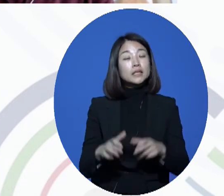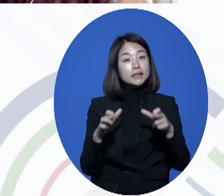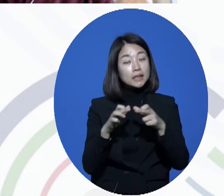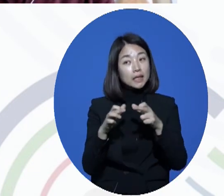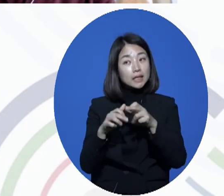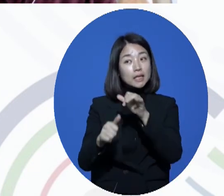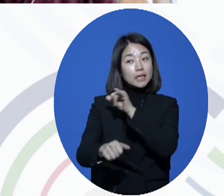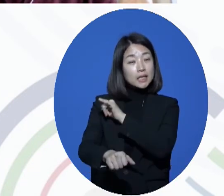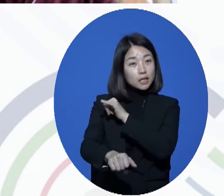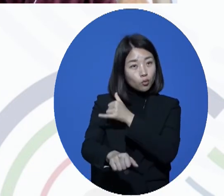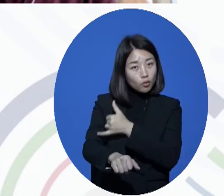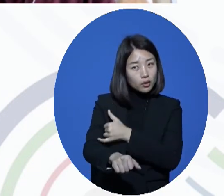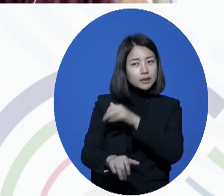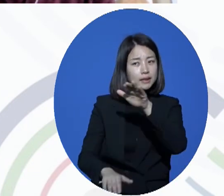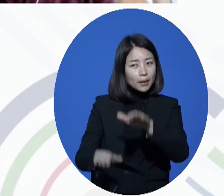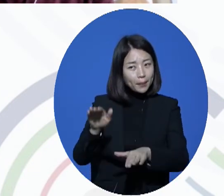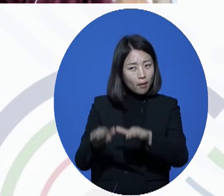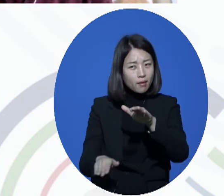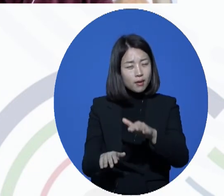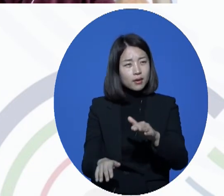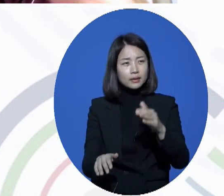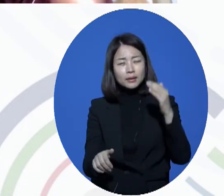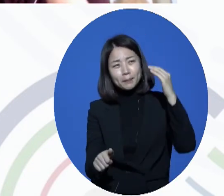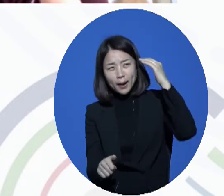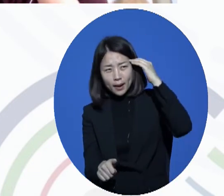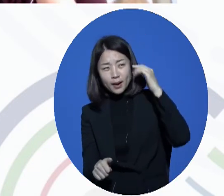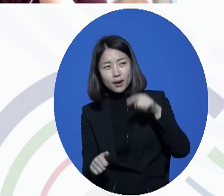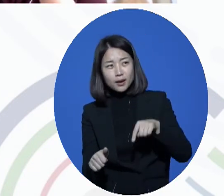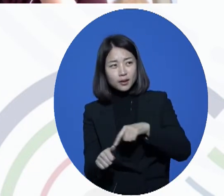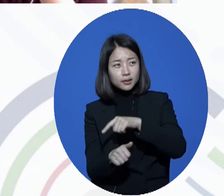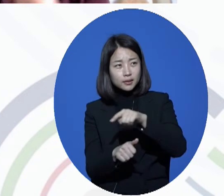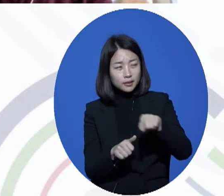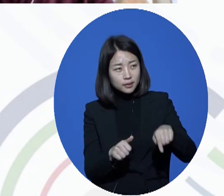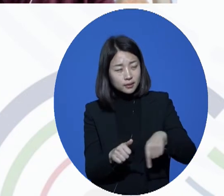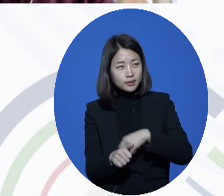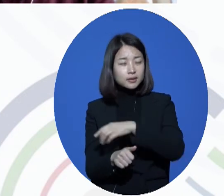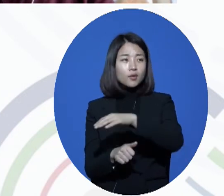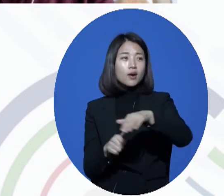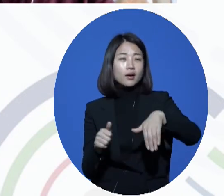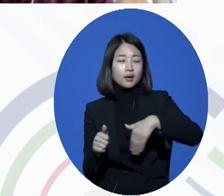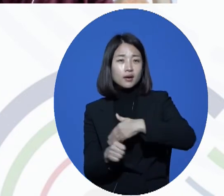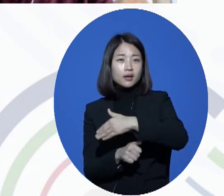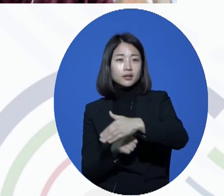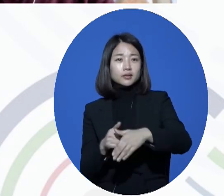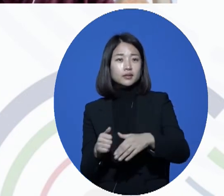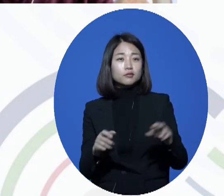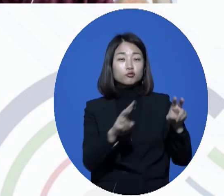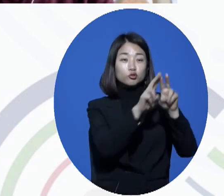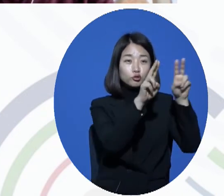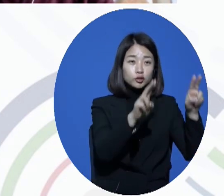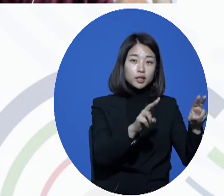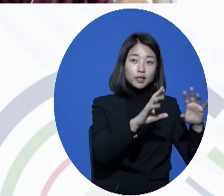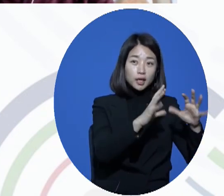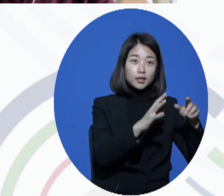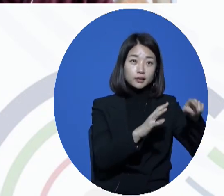장애인 인권 차별이나 침해 문제를 더 적극적으로 어떻게